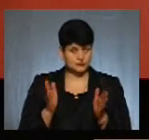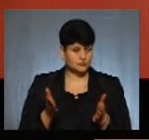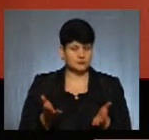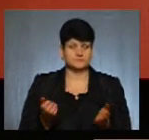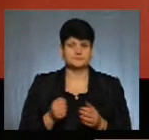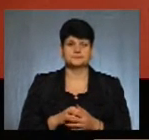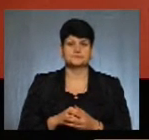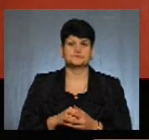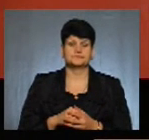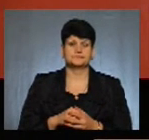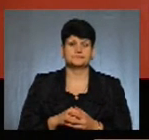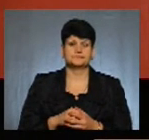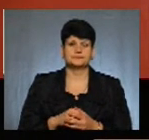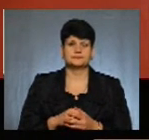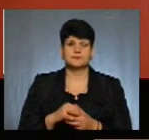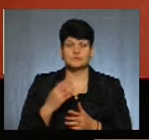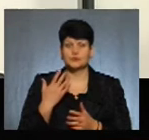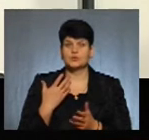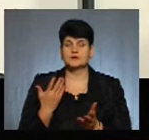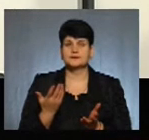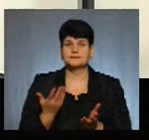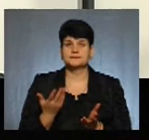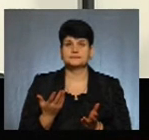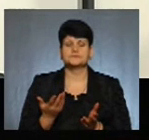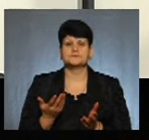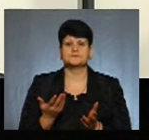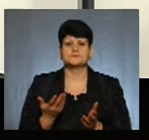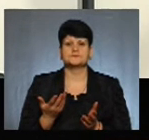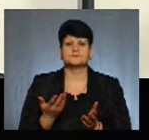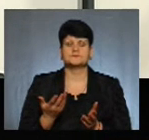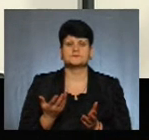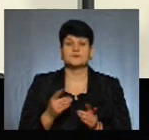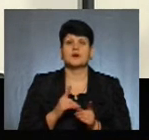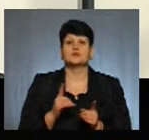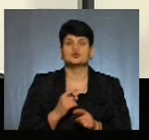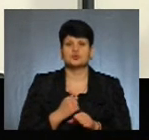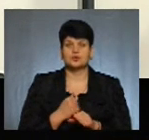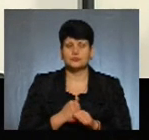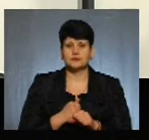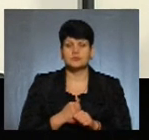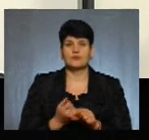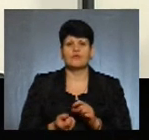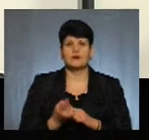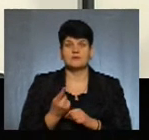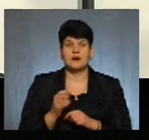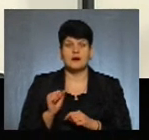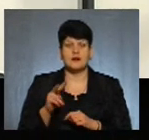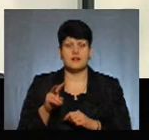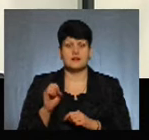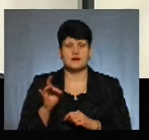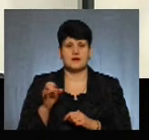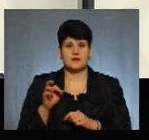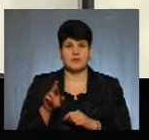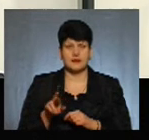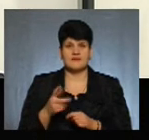так, може бути. Коли І що тоді робити, якщо виявлена алергічна реакція,